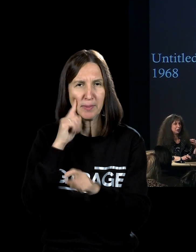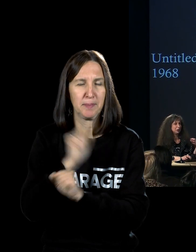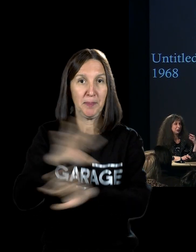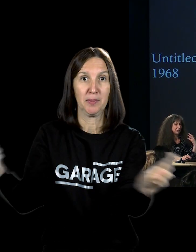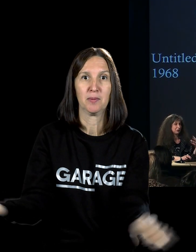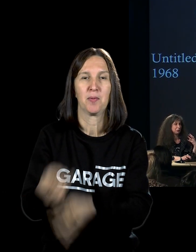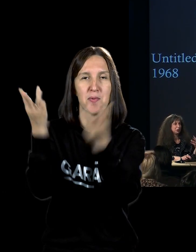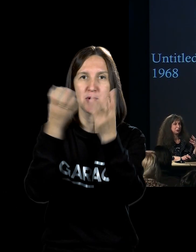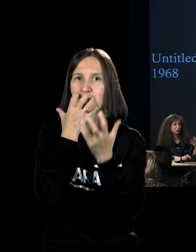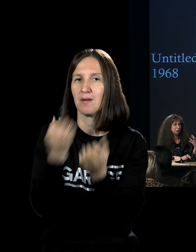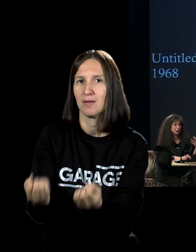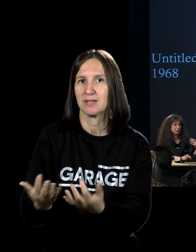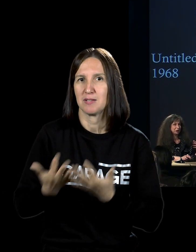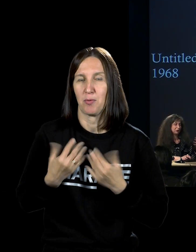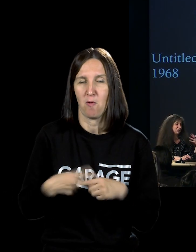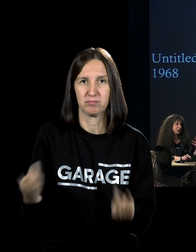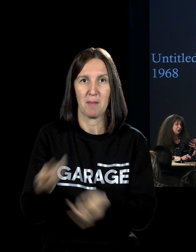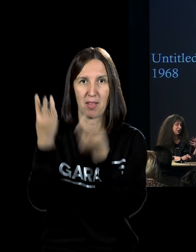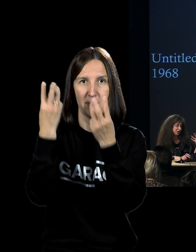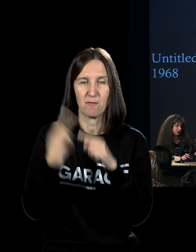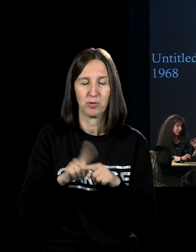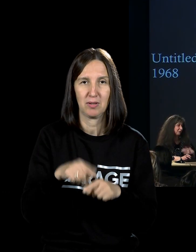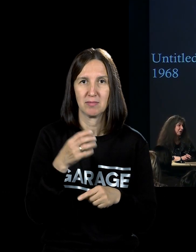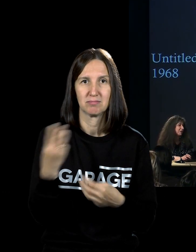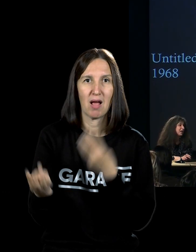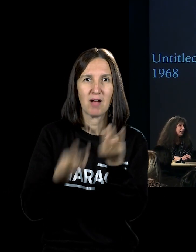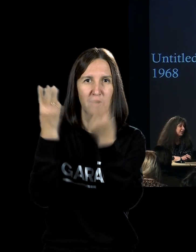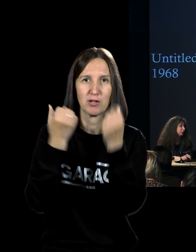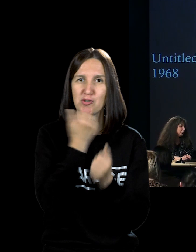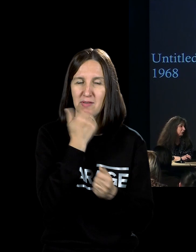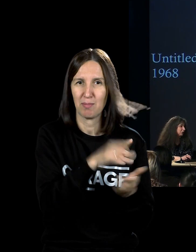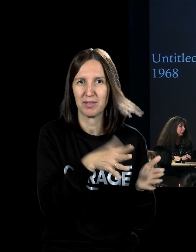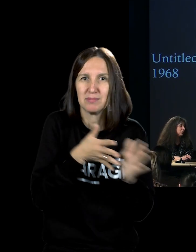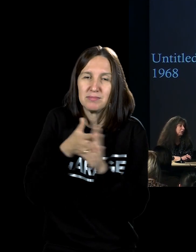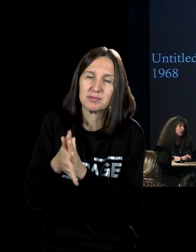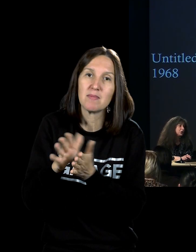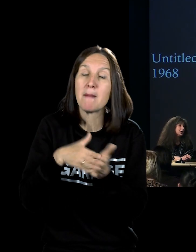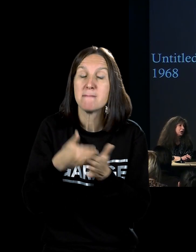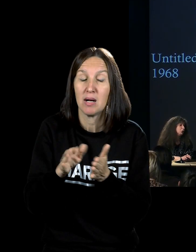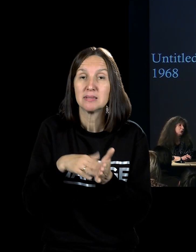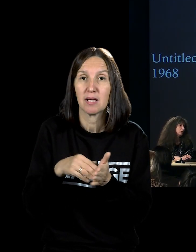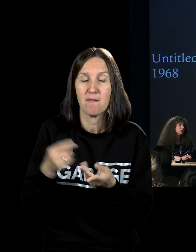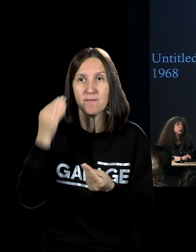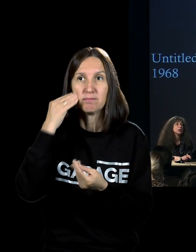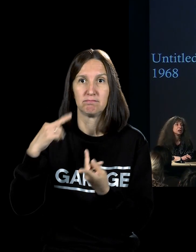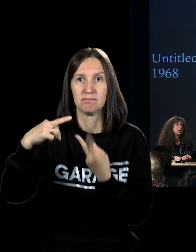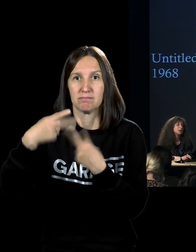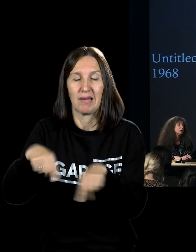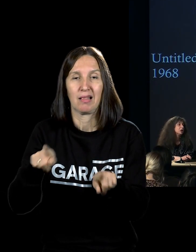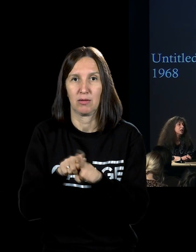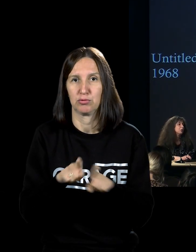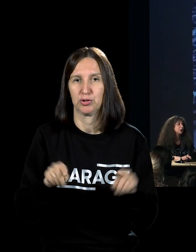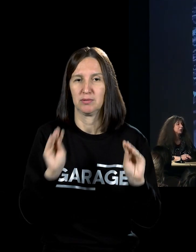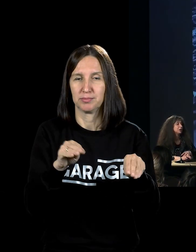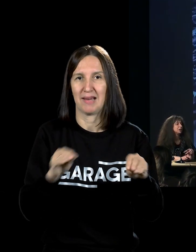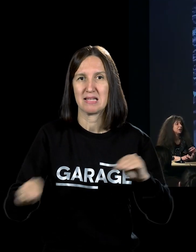вспыхивающее, ненадолго, но ярко вспыхивающее пламя, вот эти горящие тряпки, с которыми он работает, превращая их тоже в такую